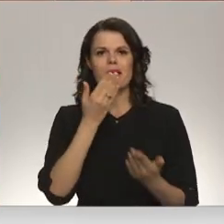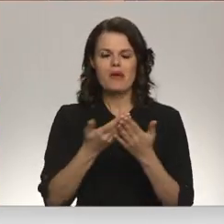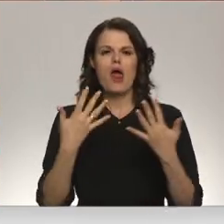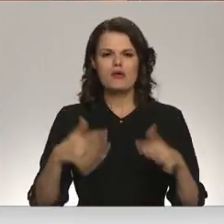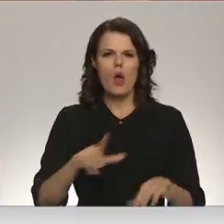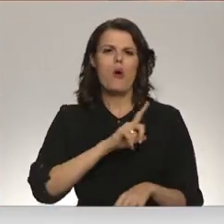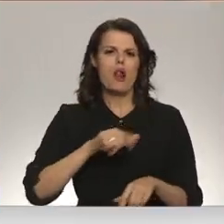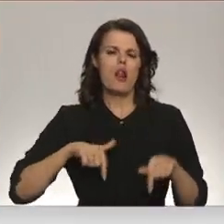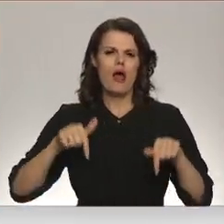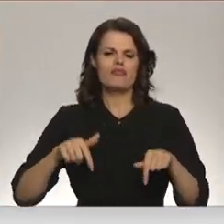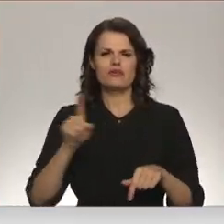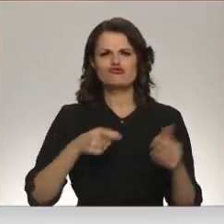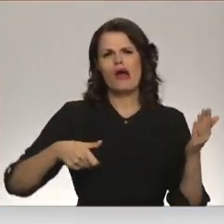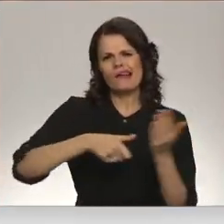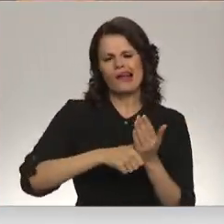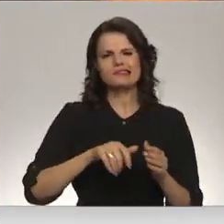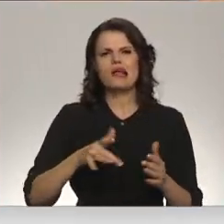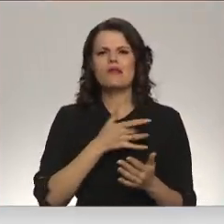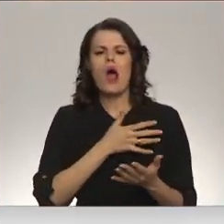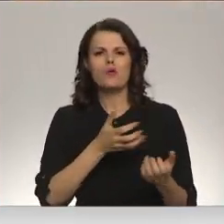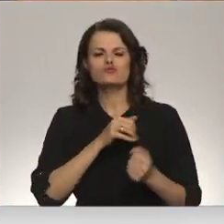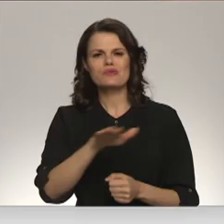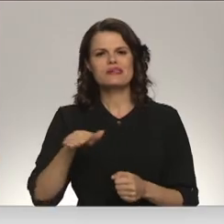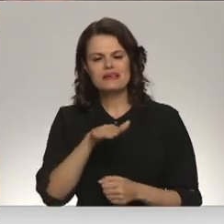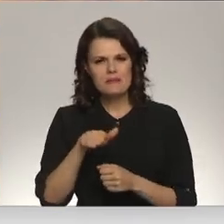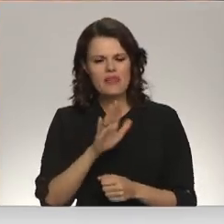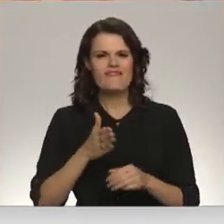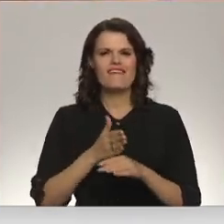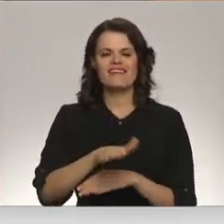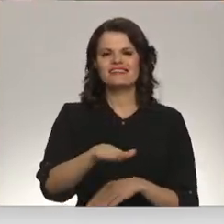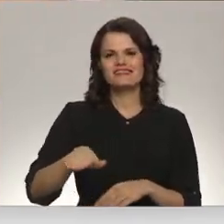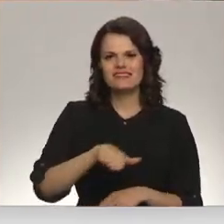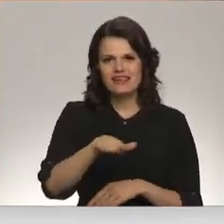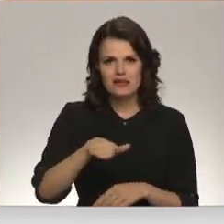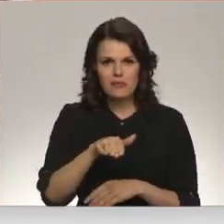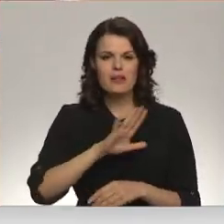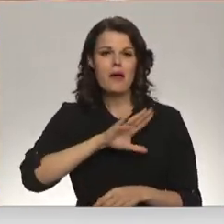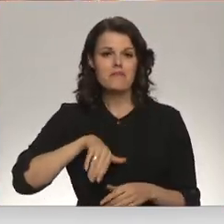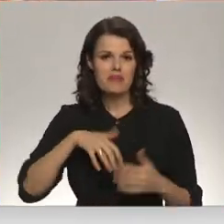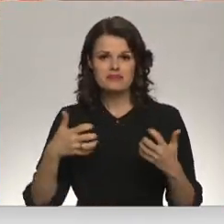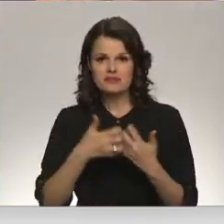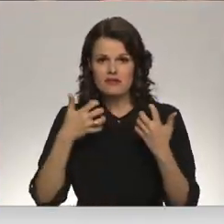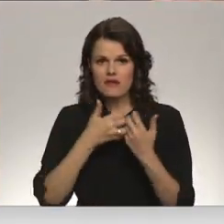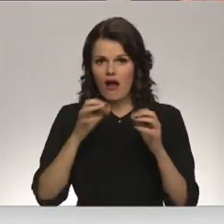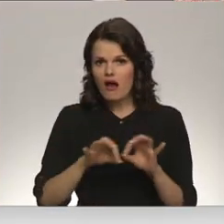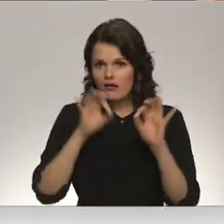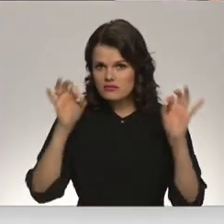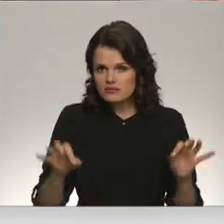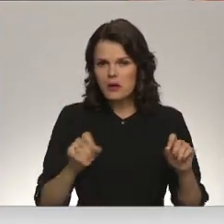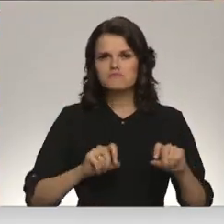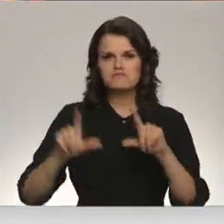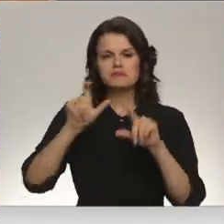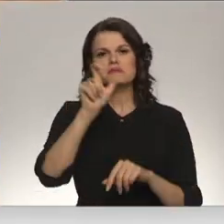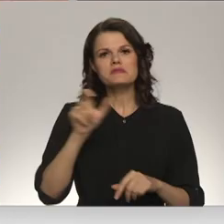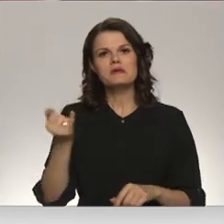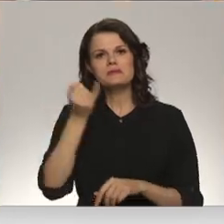Latvijā esošajām reģistrētajām audžu ģimenēm, aizbildņiem vai viesģimenēm. Pēc kara sākuma pastiprinājusies arī iedzīvotāju interese,